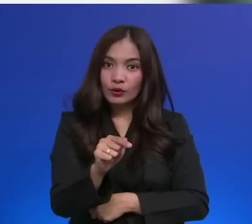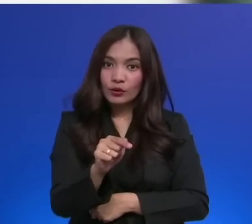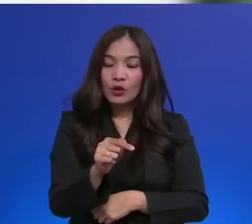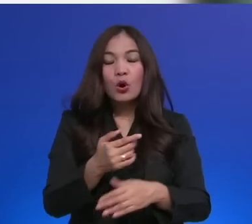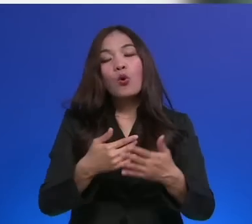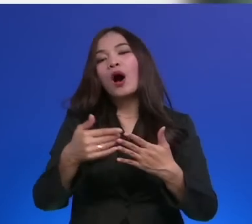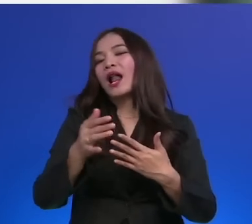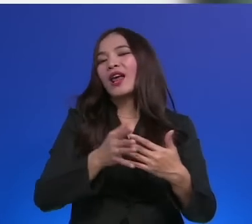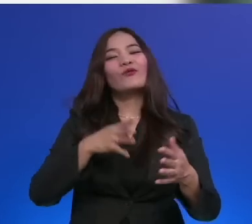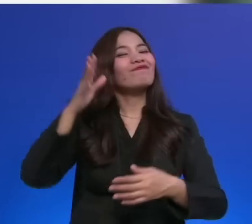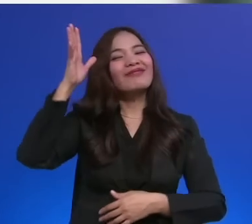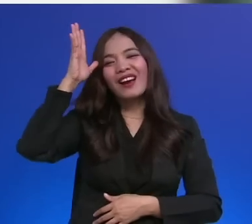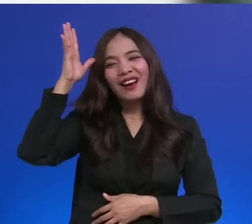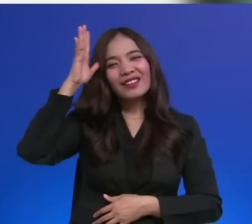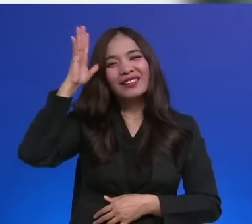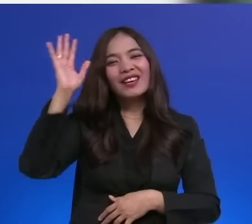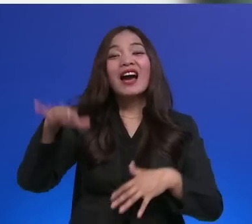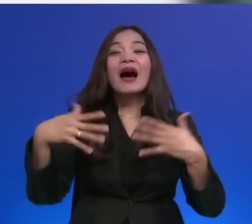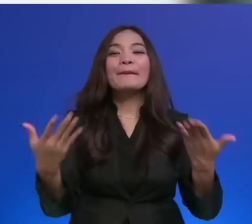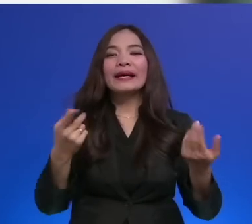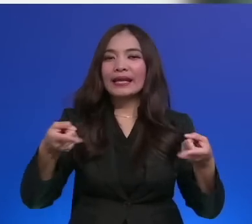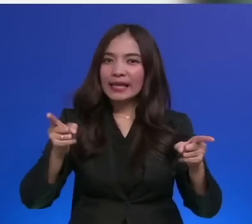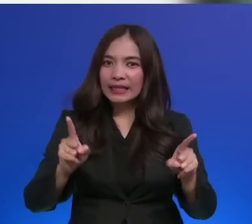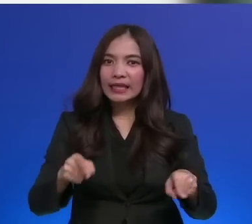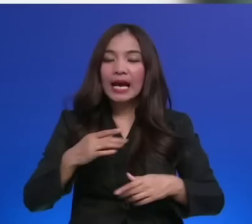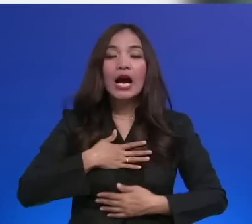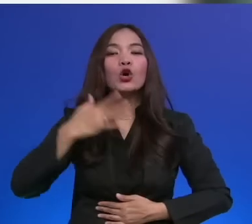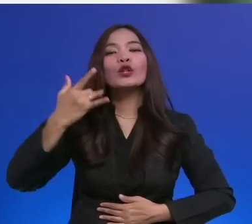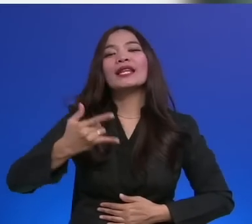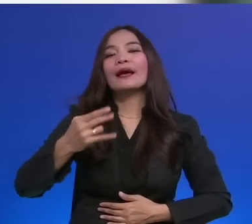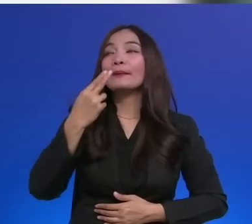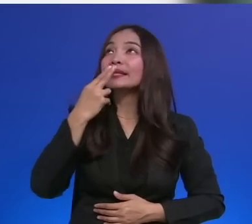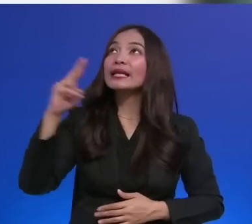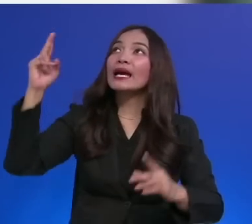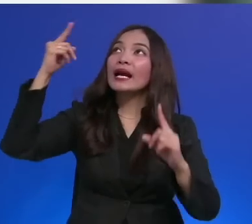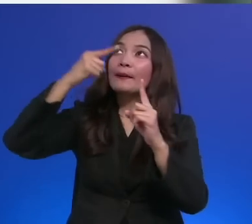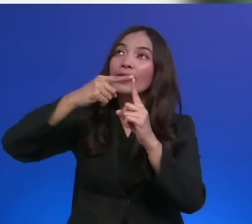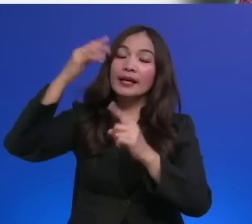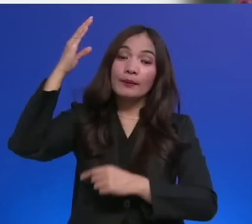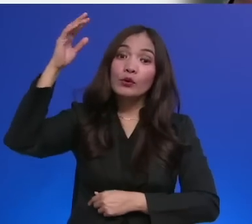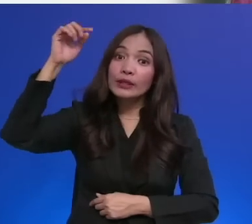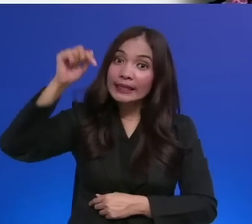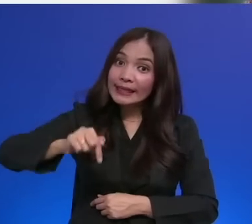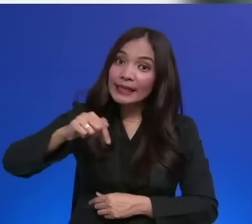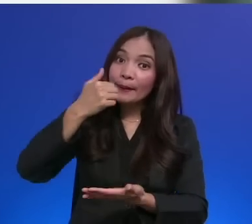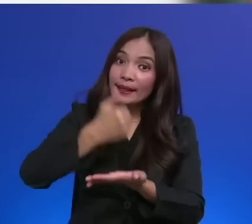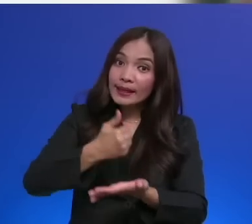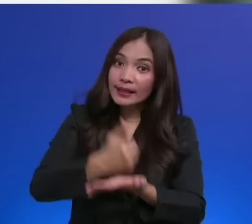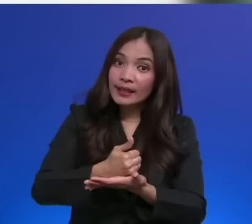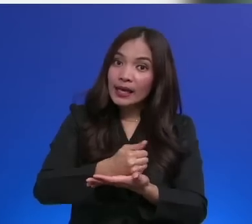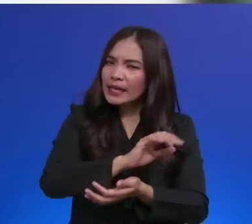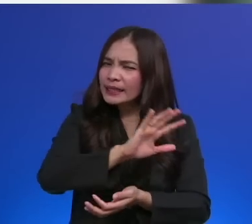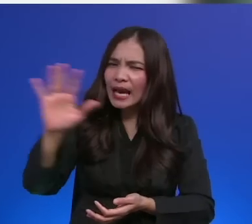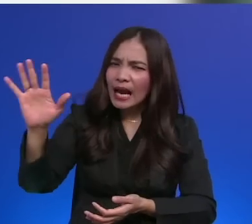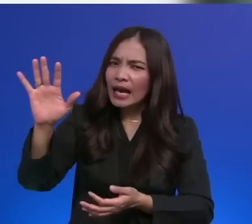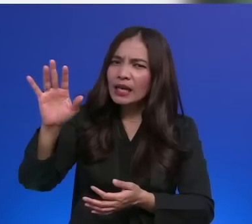walau ku tak mengerti apa yang terjadi, aku tetap percaya kepadamu. Ini penting, jangan